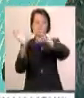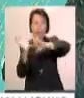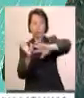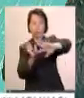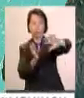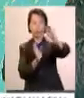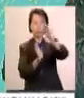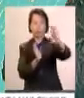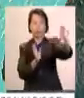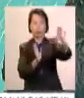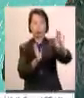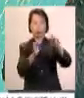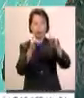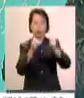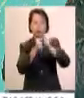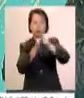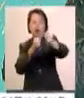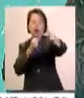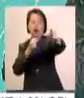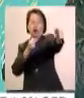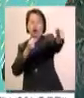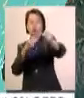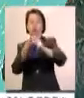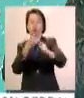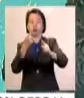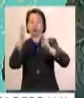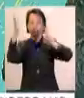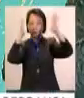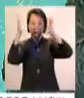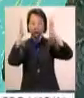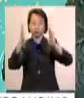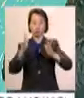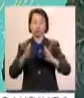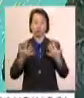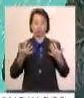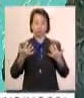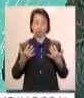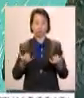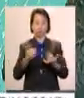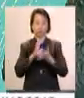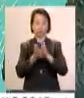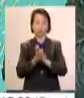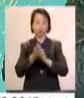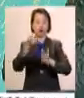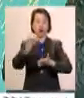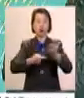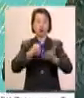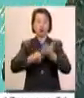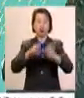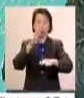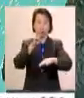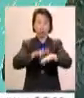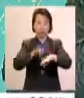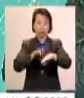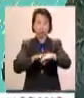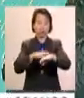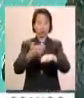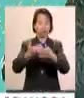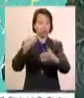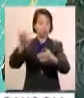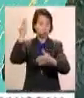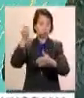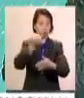arah barat, ianya semakin menjauhi rantau negara. Sehubungan dengan itu, sebarang amaran yang telah dikeluarkan sebelum